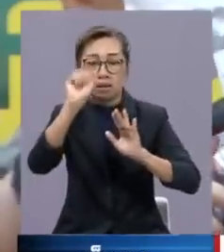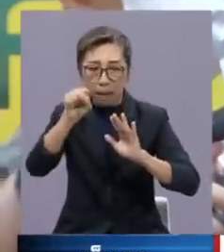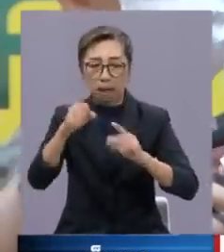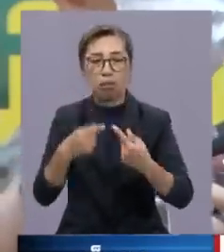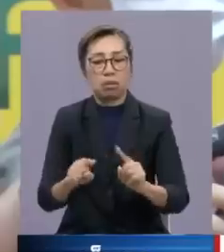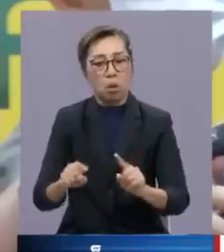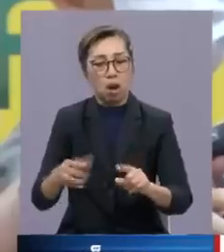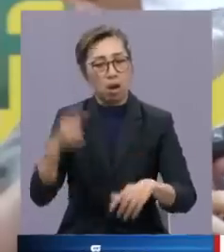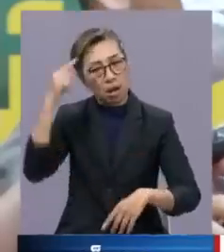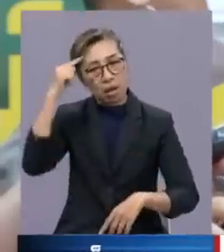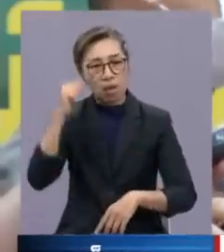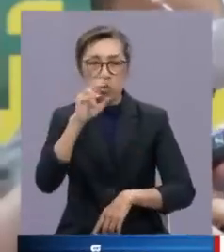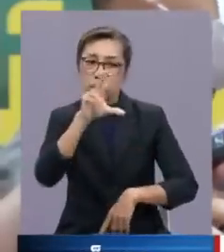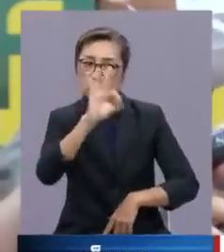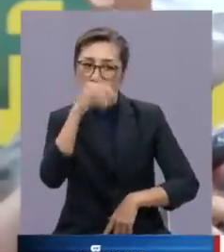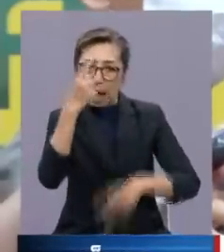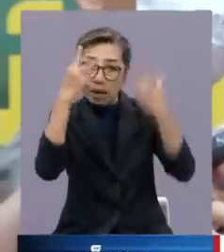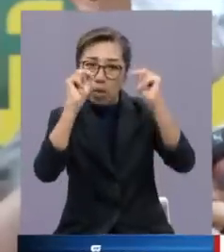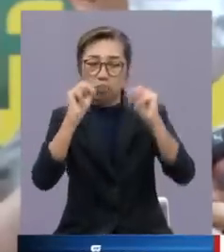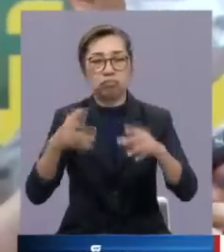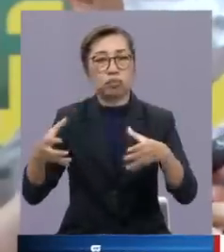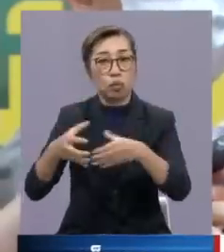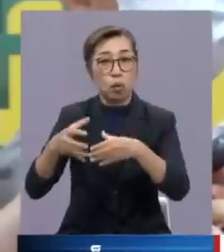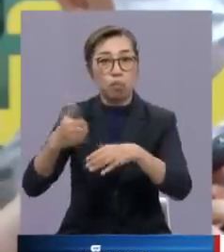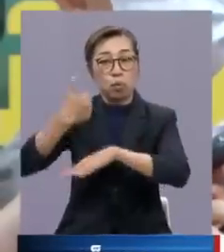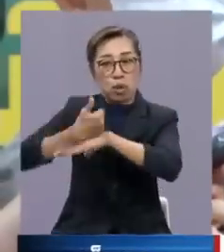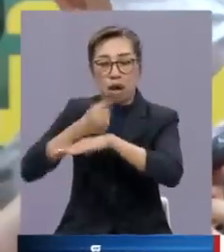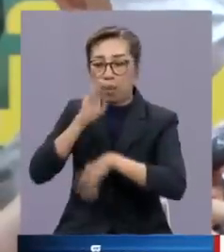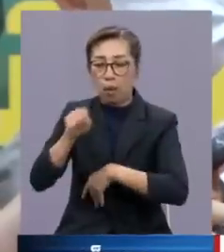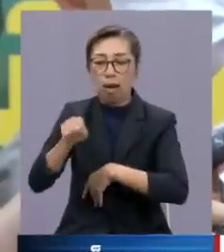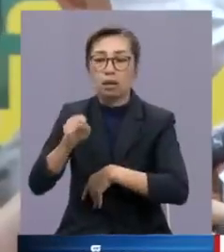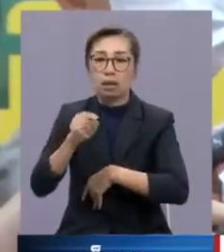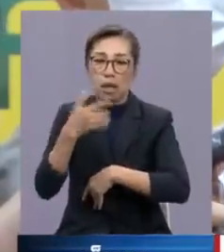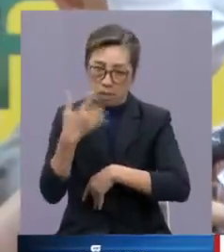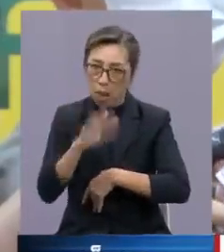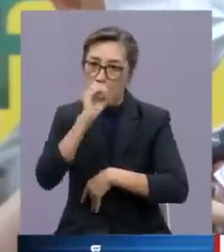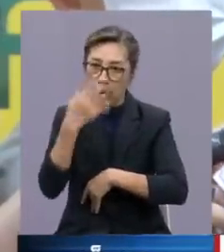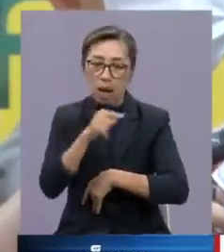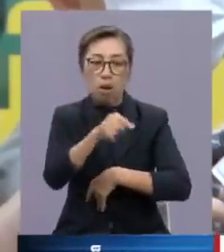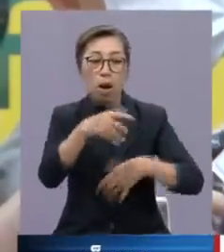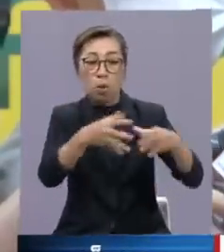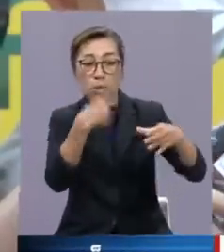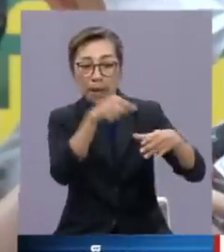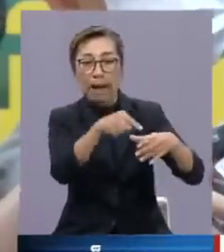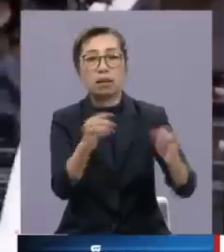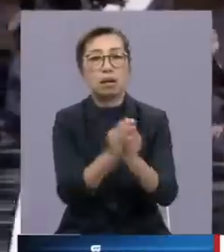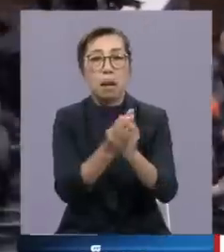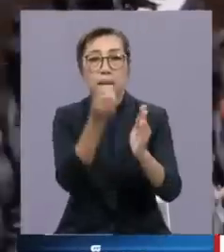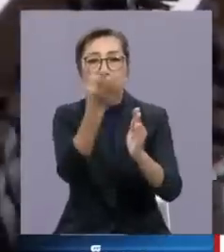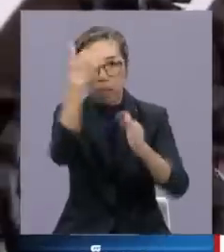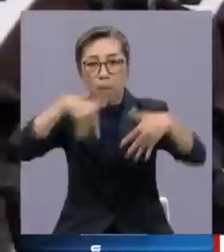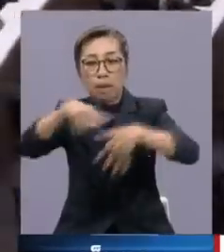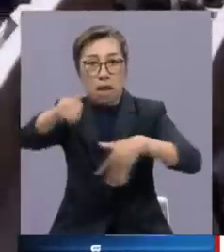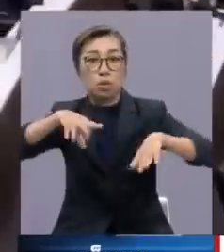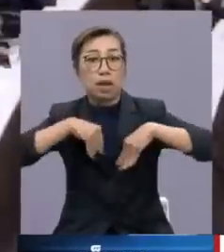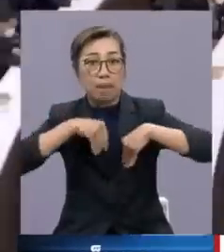างหัวหน้าพรรคให้นโยบายไว้อยู่แล้วว่าควรจะให้พรรคที่ได้รับการยอมรับจากประชาชนเสียงข้างมากในการรวบรว